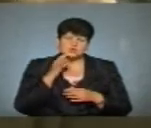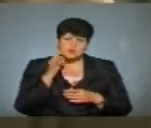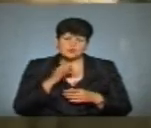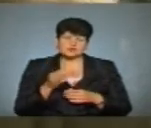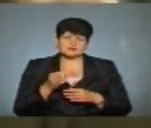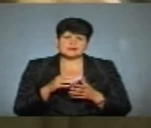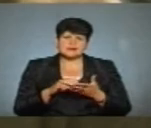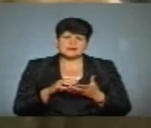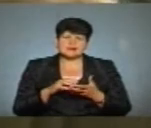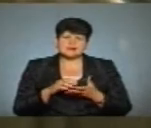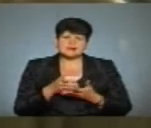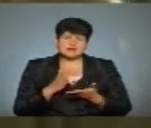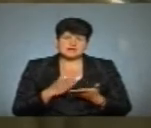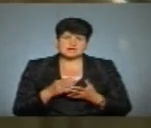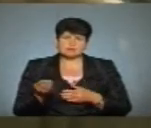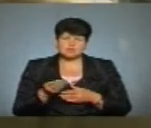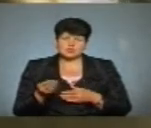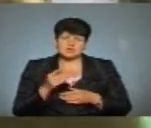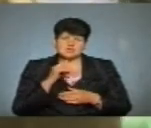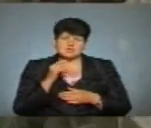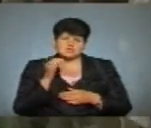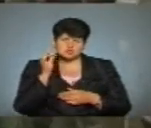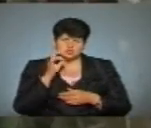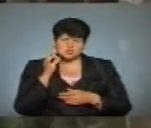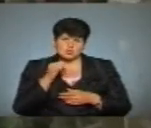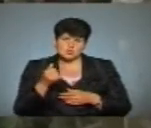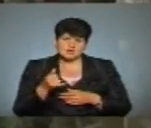там хліб, мука, цукор.